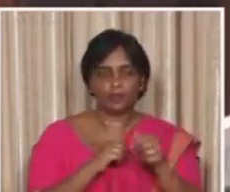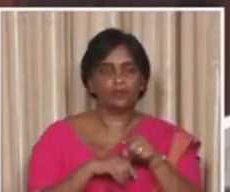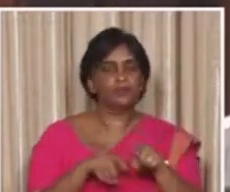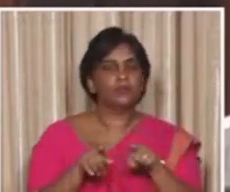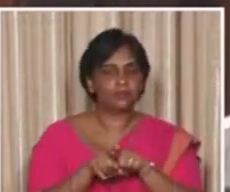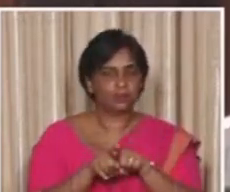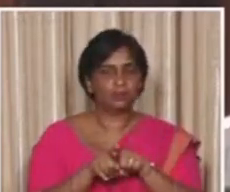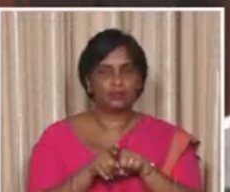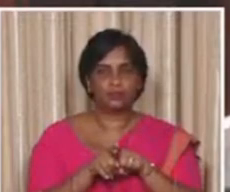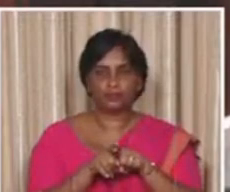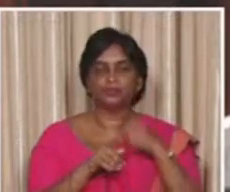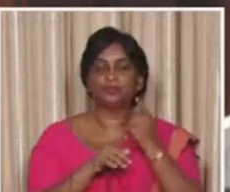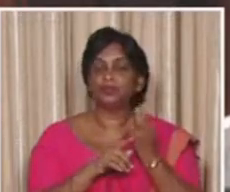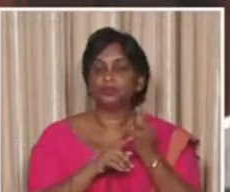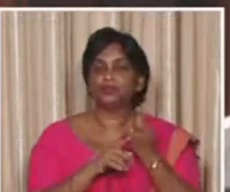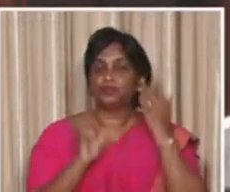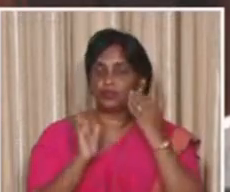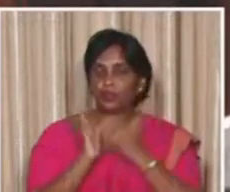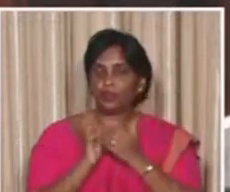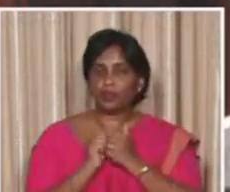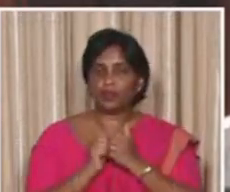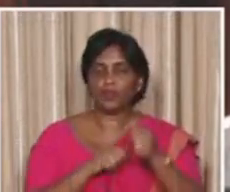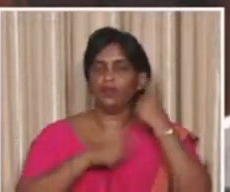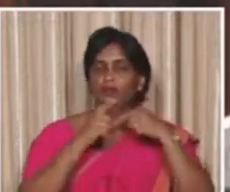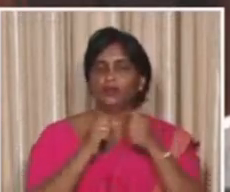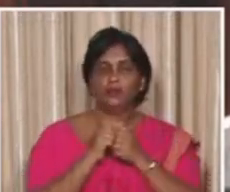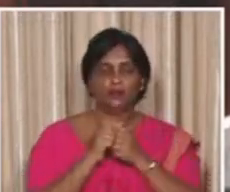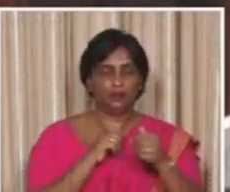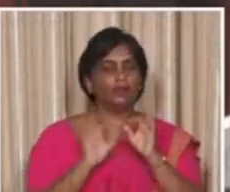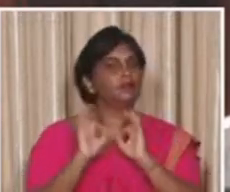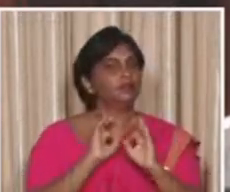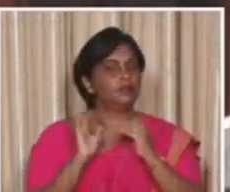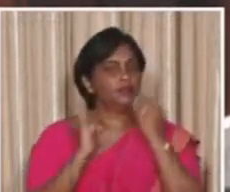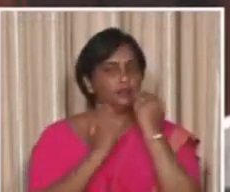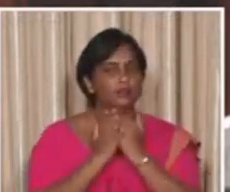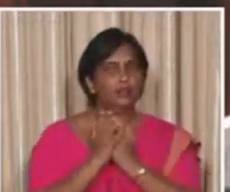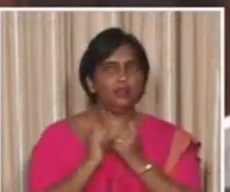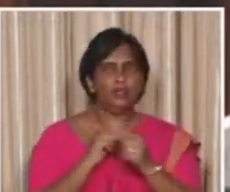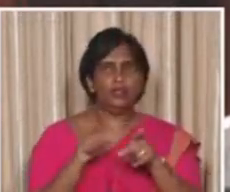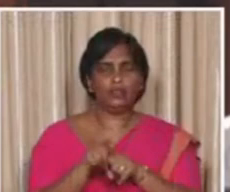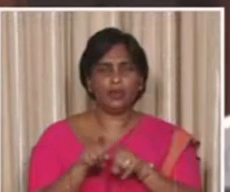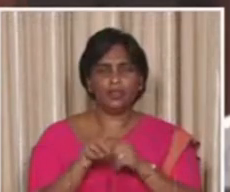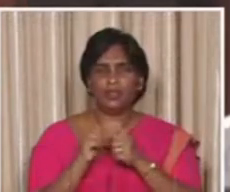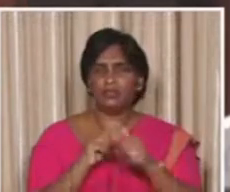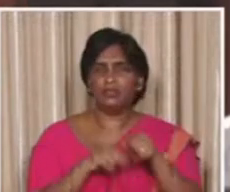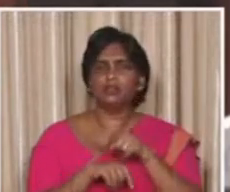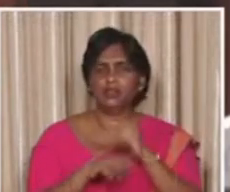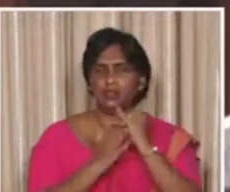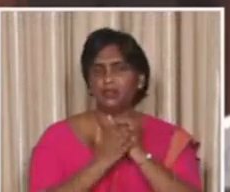வைத்து செய்யவில்லை. அப்ப இந்த கடந்த காலத்திலே நல்லாட்சி இருந்த காலப்பகுதியிலே எத்தனையோ வேலை திட்டங்களை தமிழ் தேசிய கூட்டமைப்பு வடக்கு கிழக்கில்